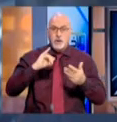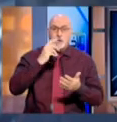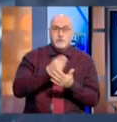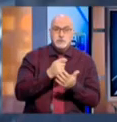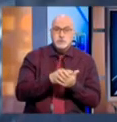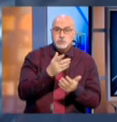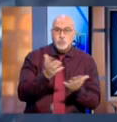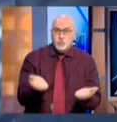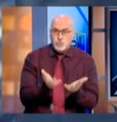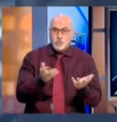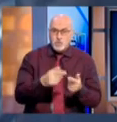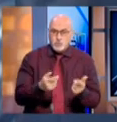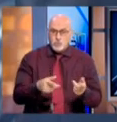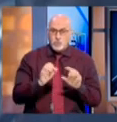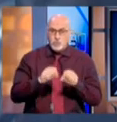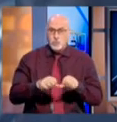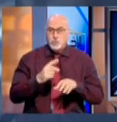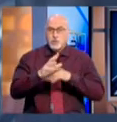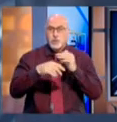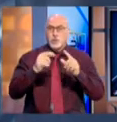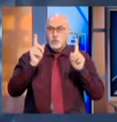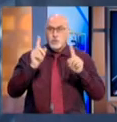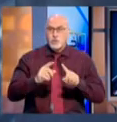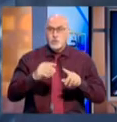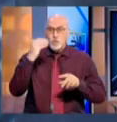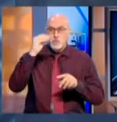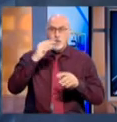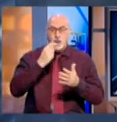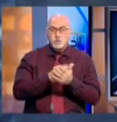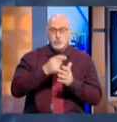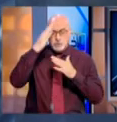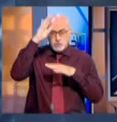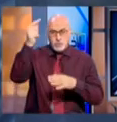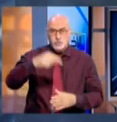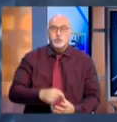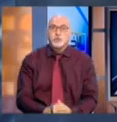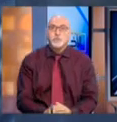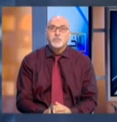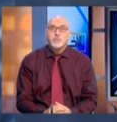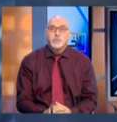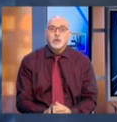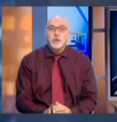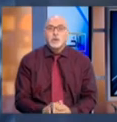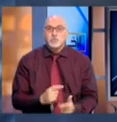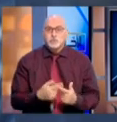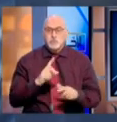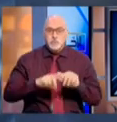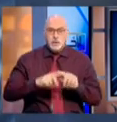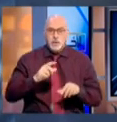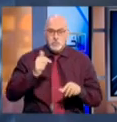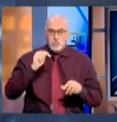الدعم للاستثمارات التي تساهم في تقليص فاتورة الاستيراد وتعتمد على المواد